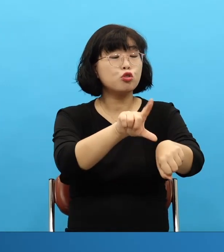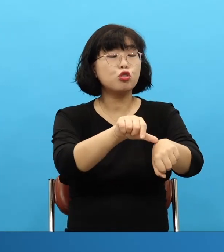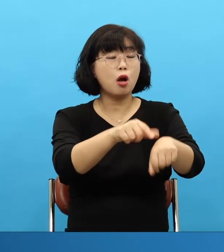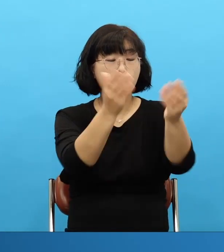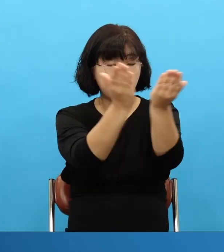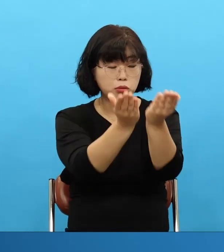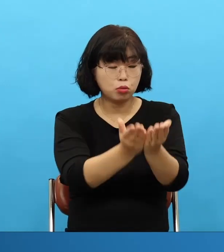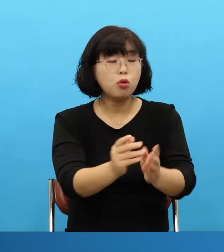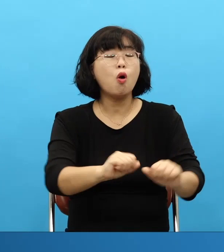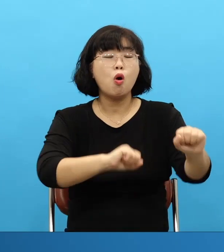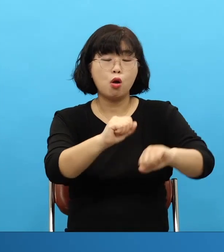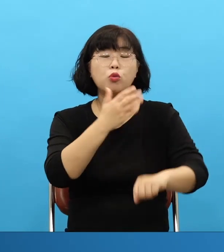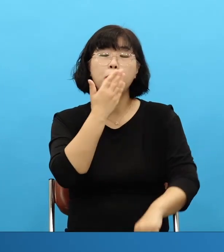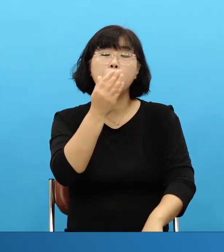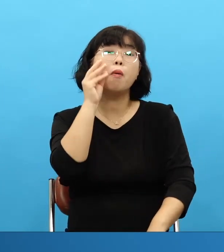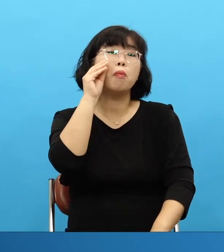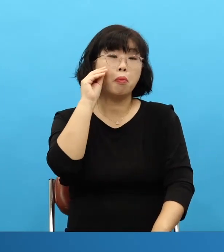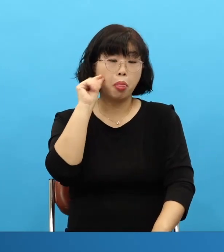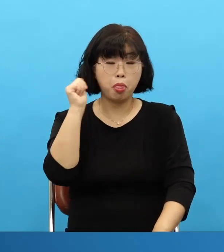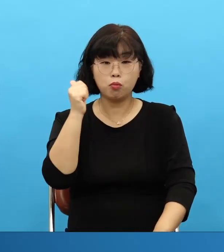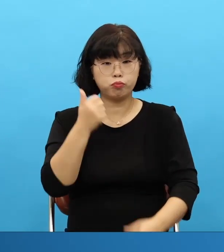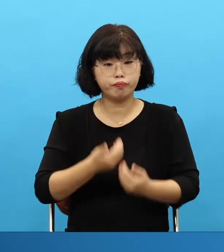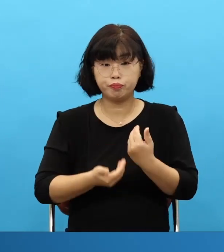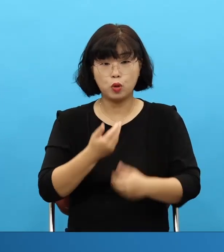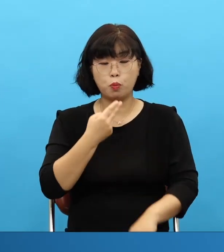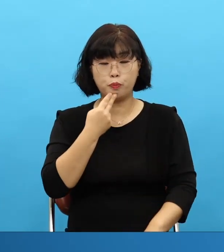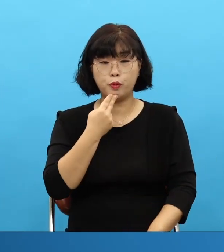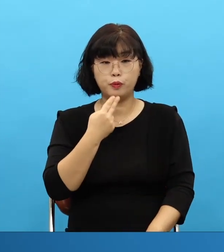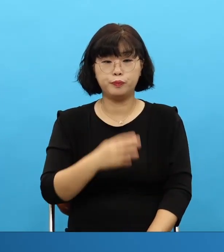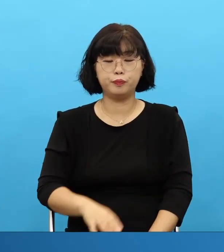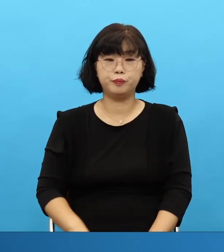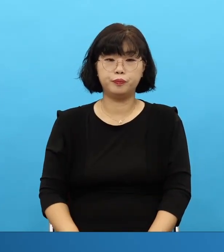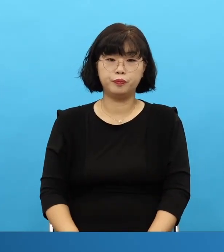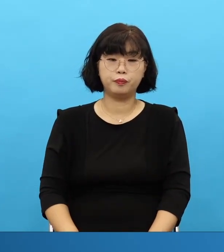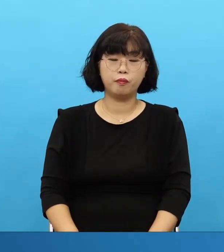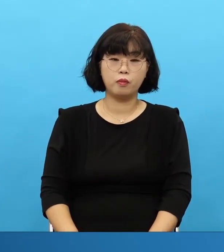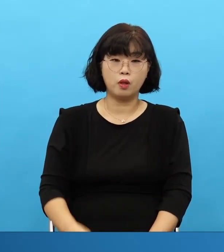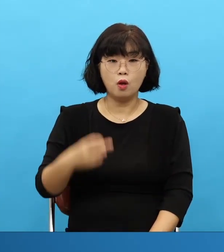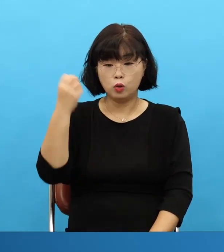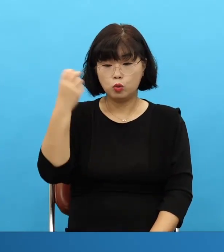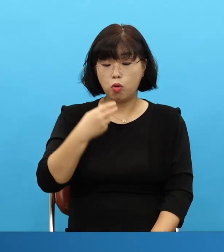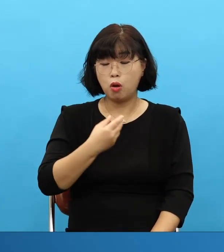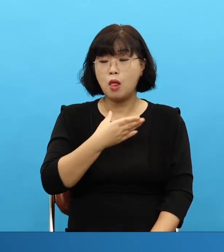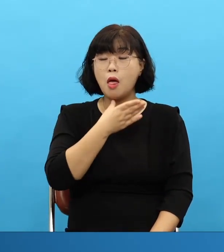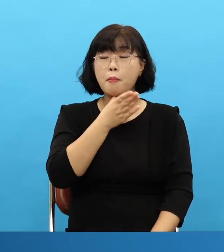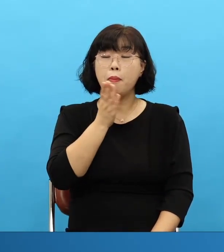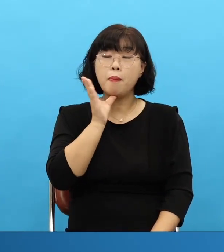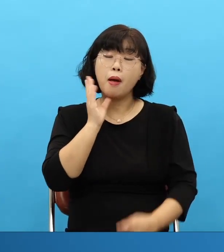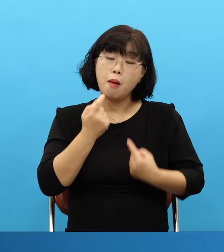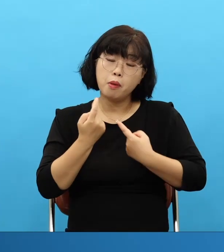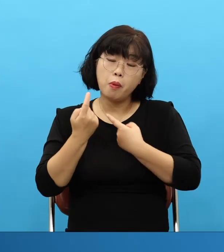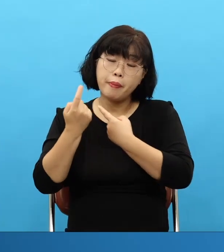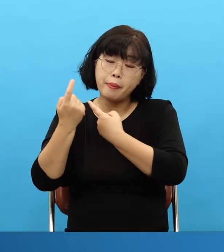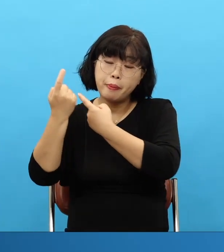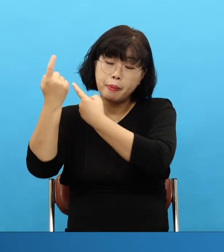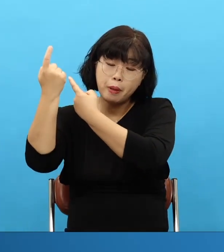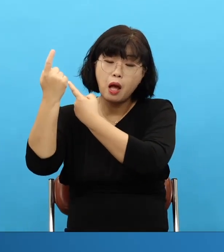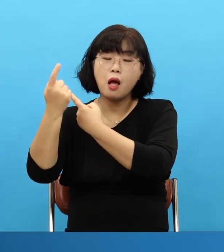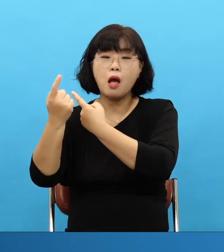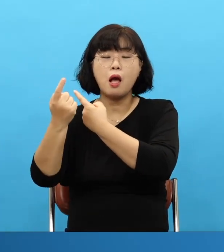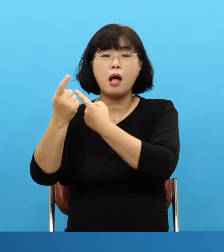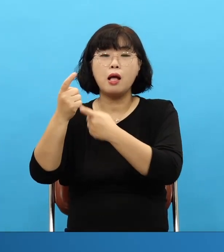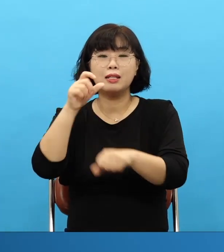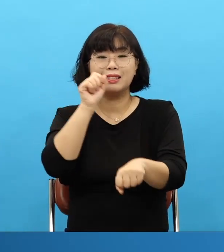잠이 안 온다 이렇게 하는 분 있잖아요. And there are a lot of people who are older in years who often say that they can't go to sleep.